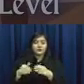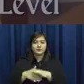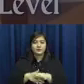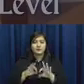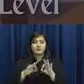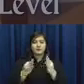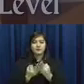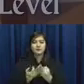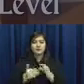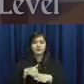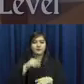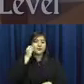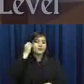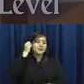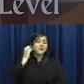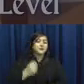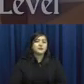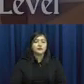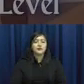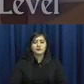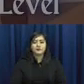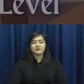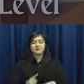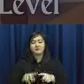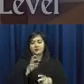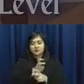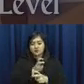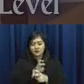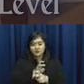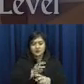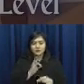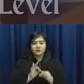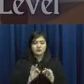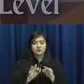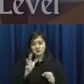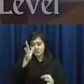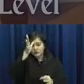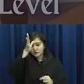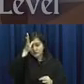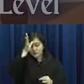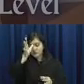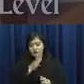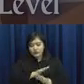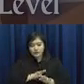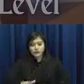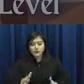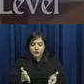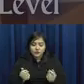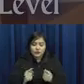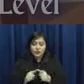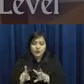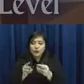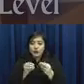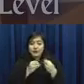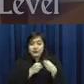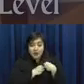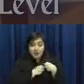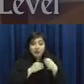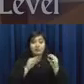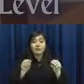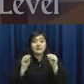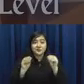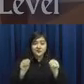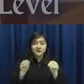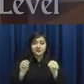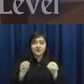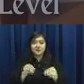tahanan. So, ang mahirap sa tatay, hindi marunong tumanggap ng turo. Yeah. Hindi marunong tumanggap